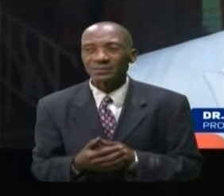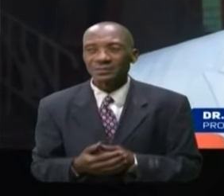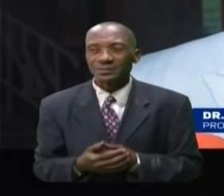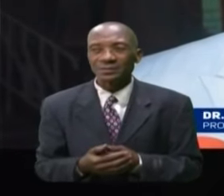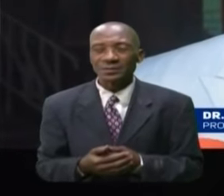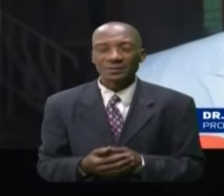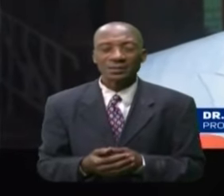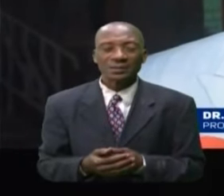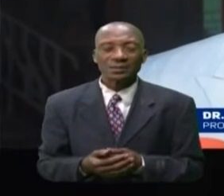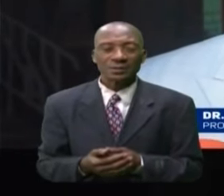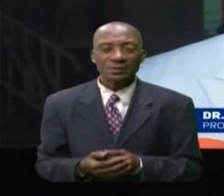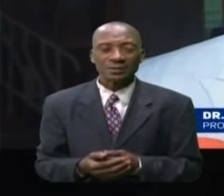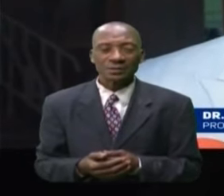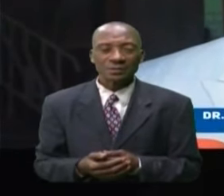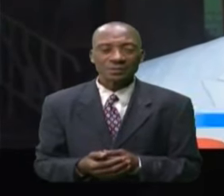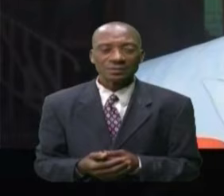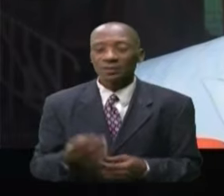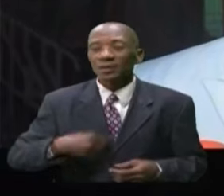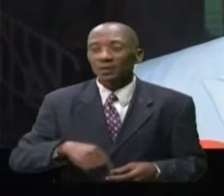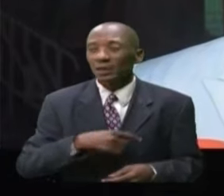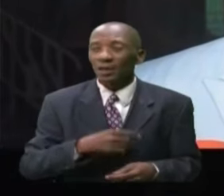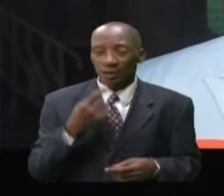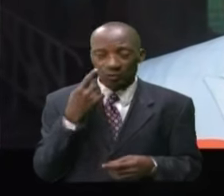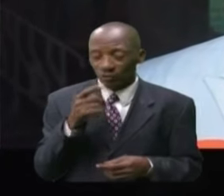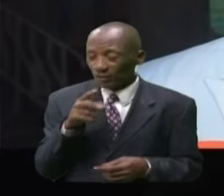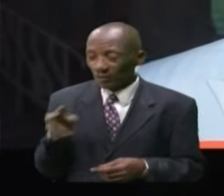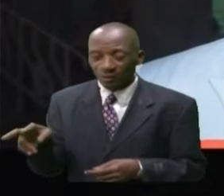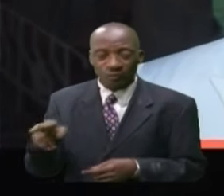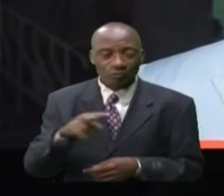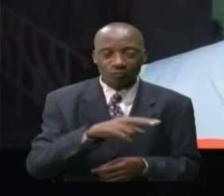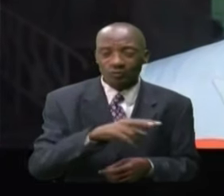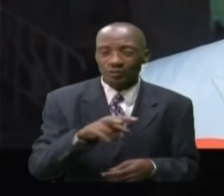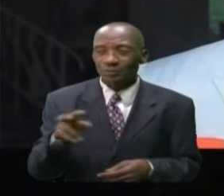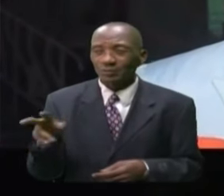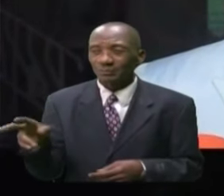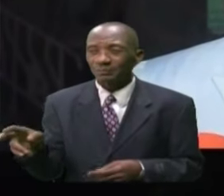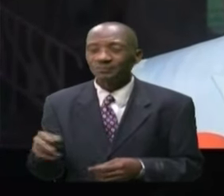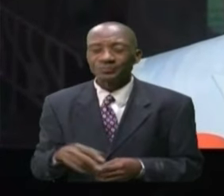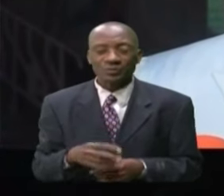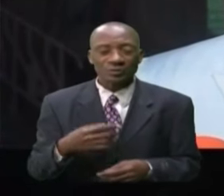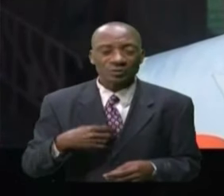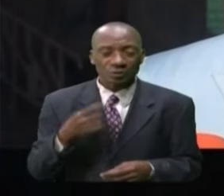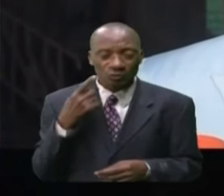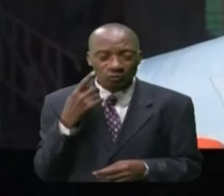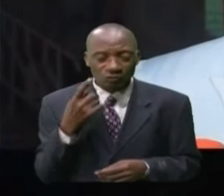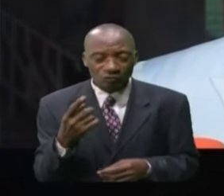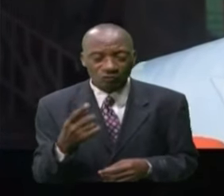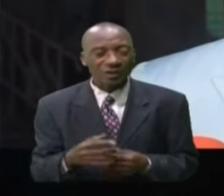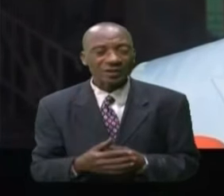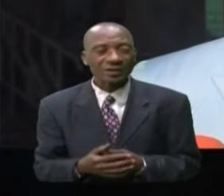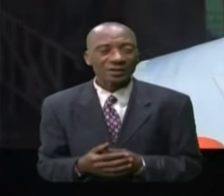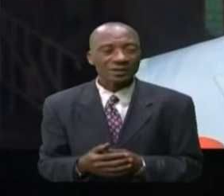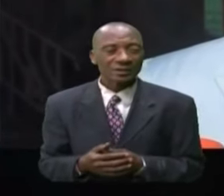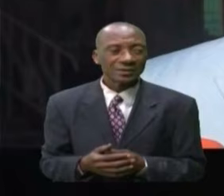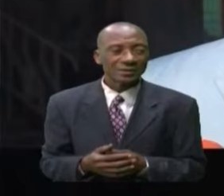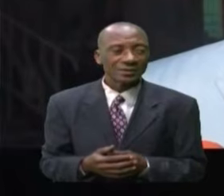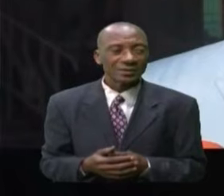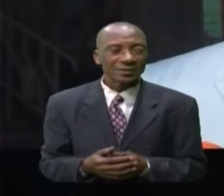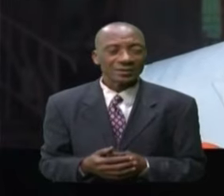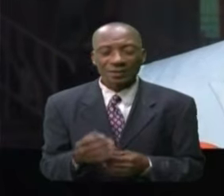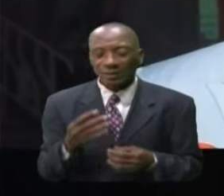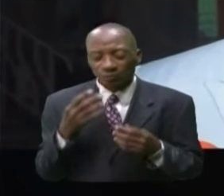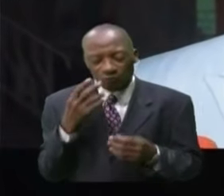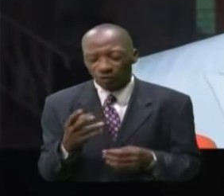rapport à ça. Quand nous regardons autour de nous, nous constatons malheureusement que lorsque le choix est mal